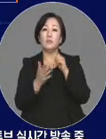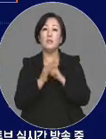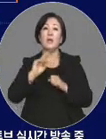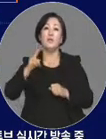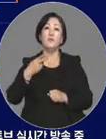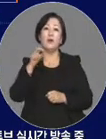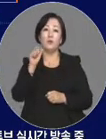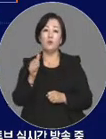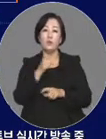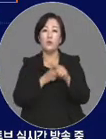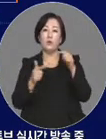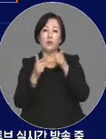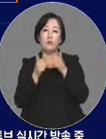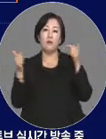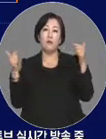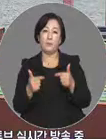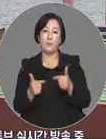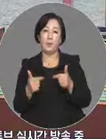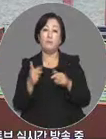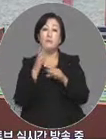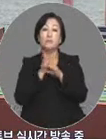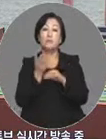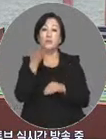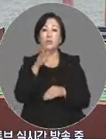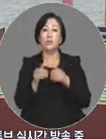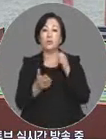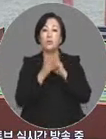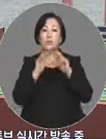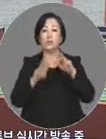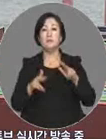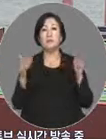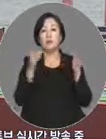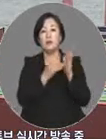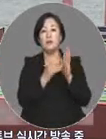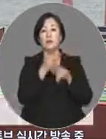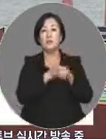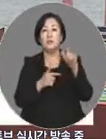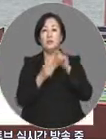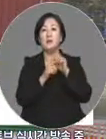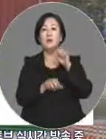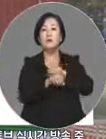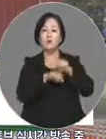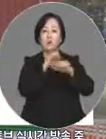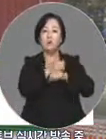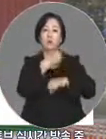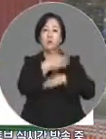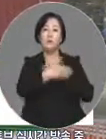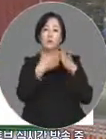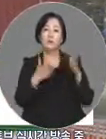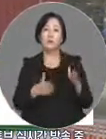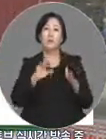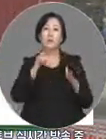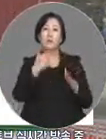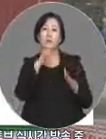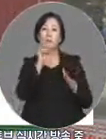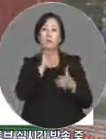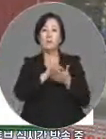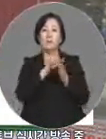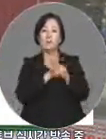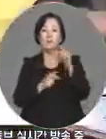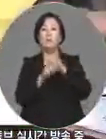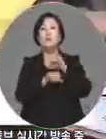250여 개로 급감했습니다. 이렇다 보니 현재 보도 최대 수용량의 64%까지 컨테이너가 쌓여